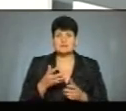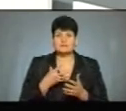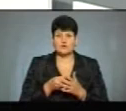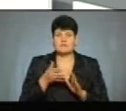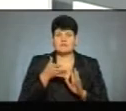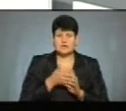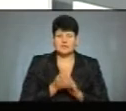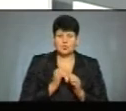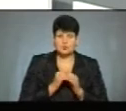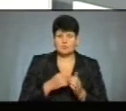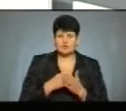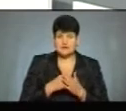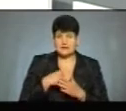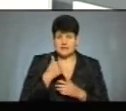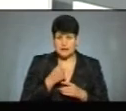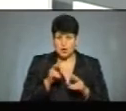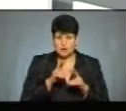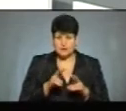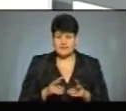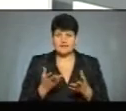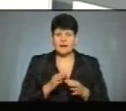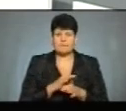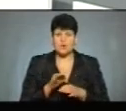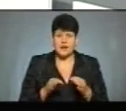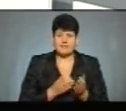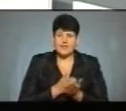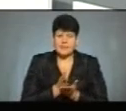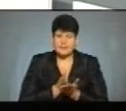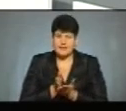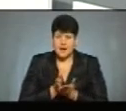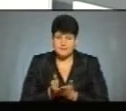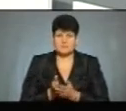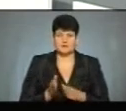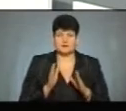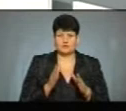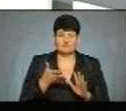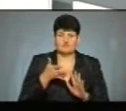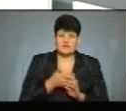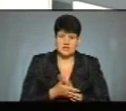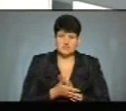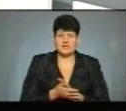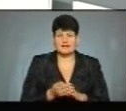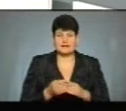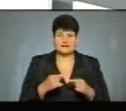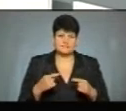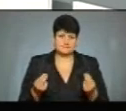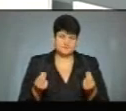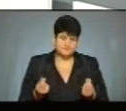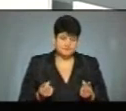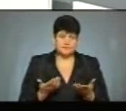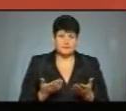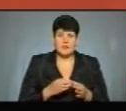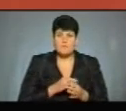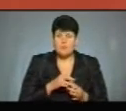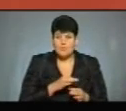Фактично, кожен бюджетний рік донора розглядається, на які проекти, на які напрямки будуть витрачатися там ті чи інші ресурси. Тобто проект може бути все